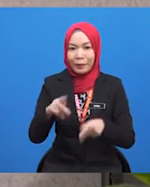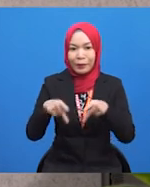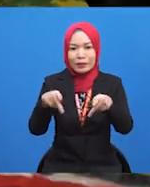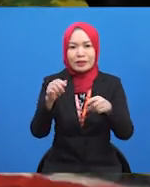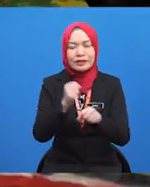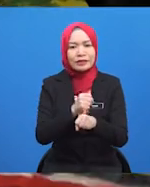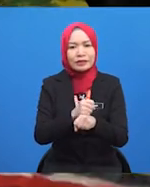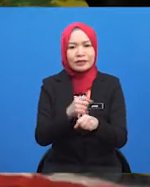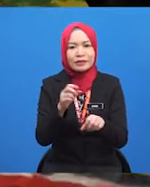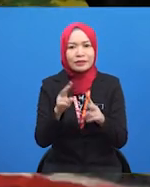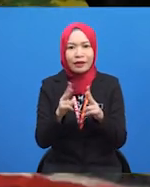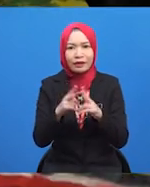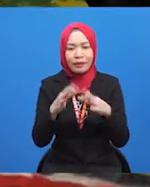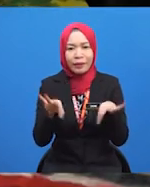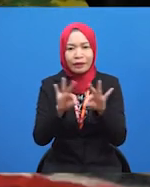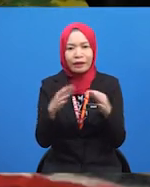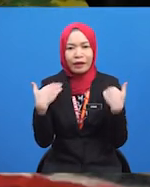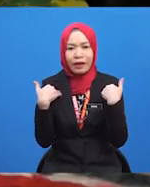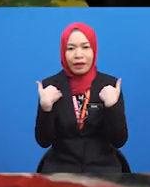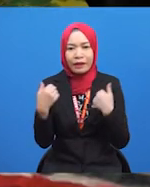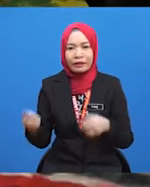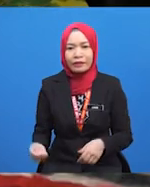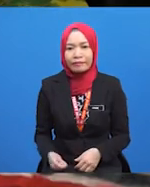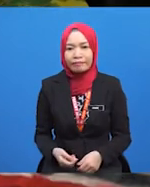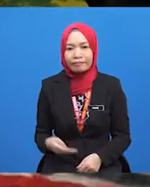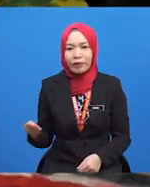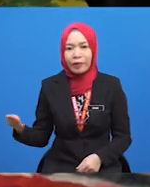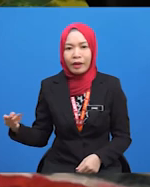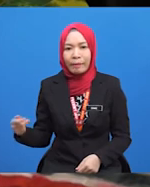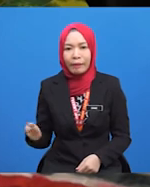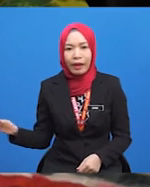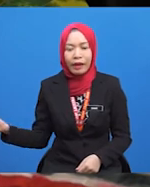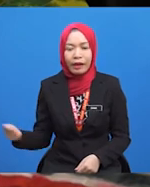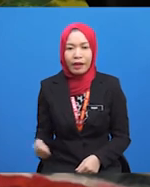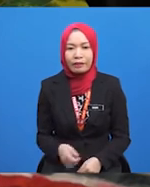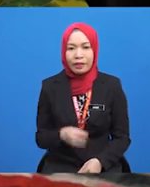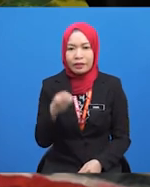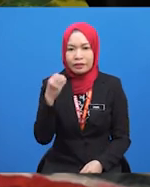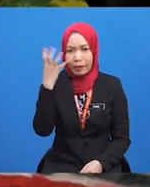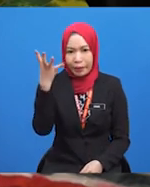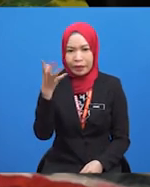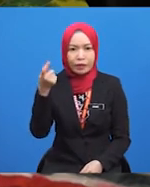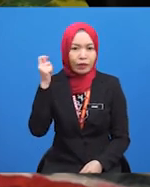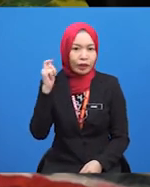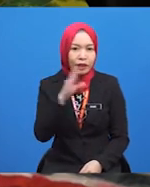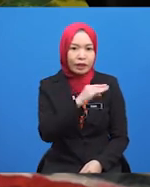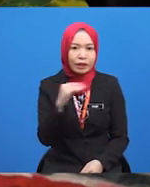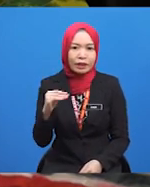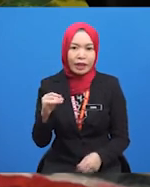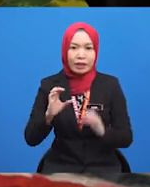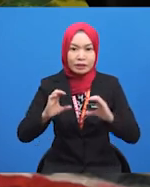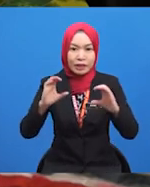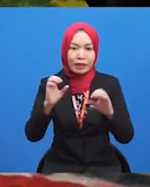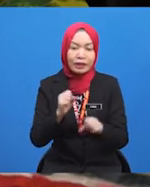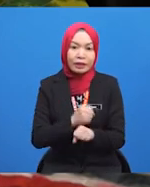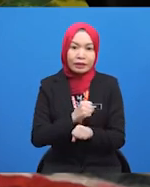penting. Terdapat beberapa peralatan yang telah disebutkan tadi dan proses kerja yang sistematik dapat